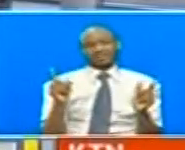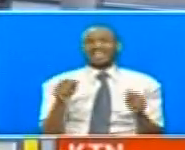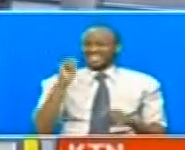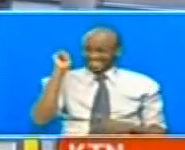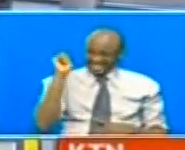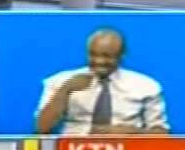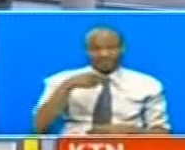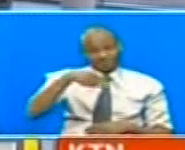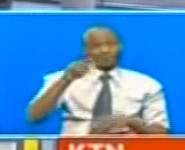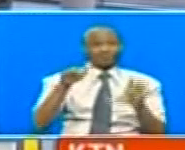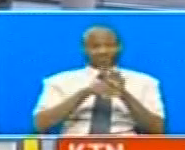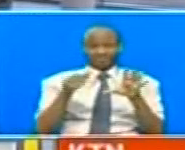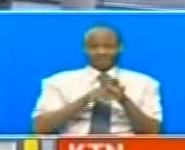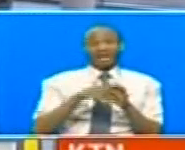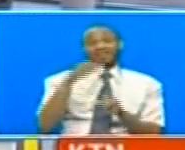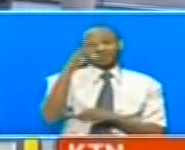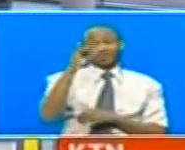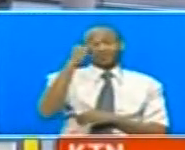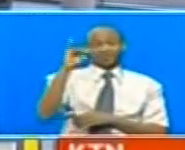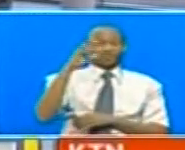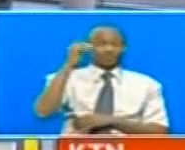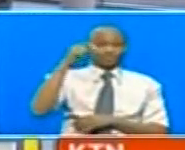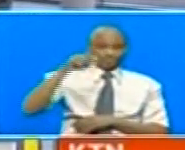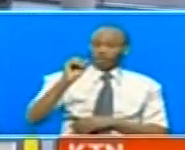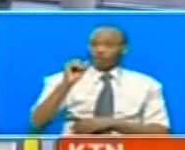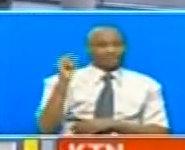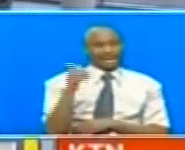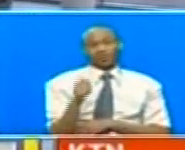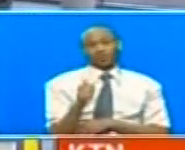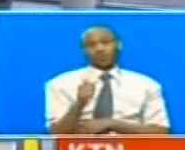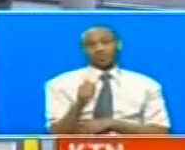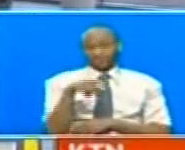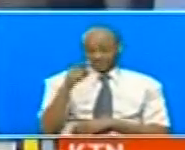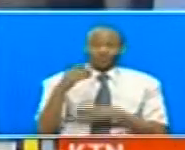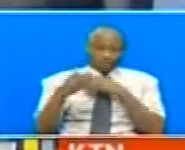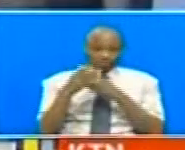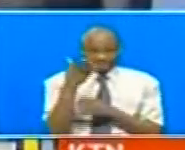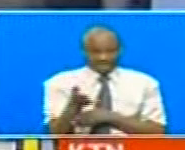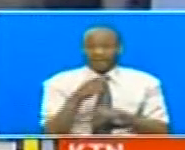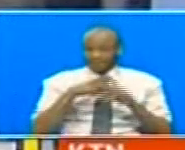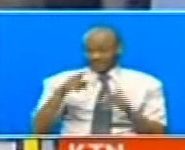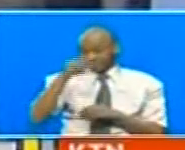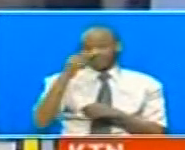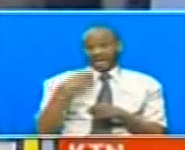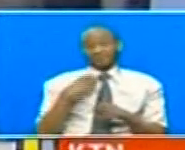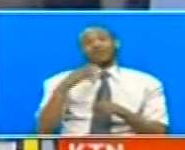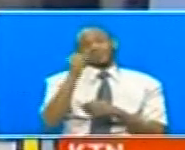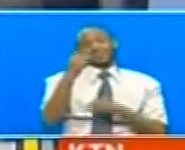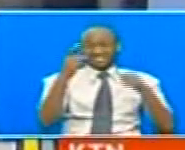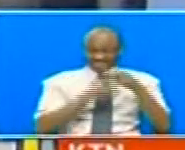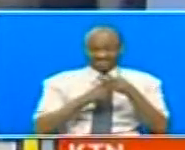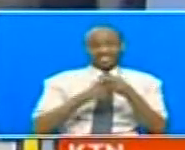haijakuwa mwanachama wa FIFA Pro, lakini bado wapo njiani kujiunga nao. FIFA Pro ina wajumbe wa mashirikisho